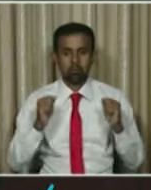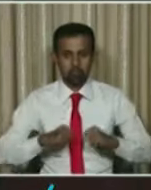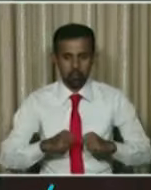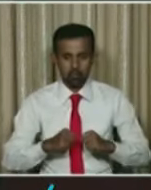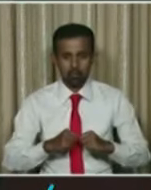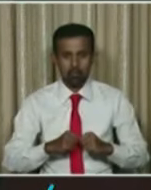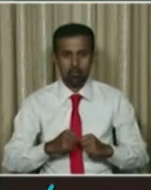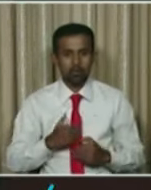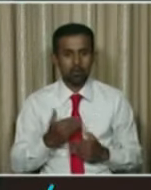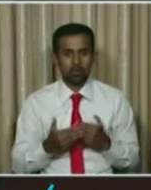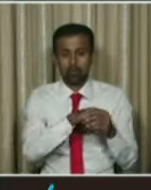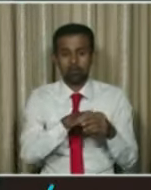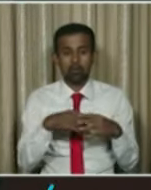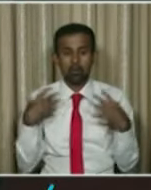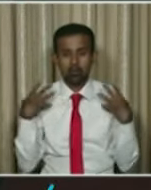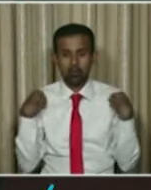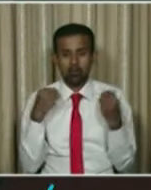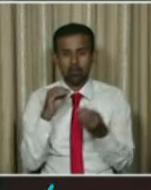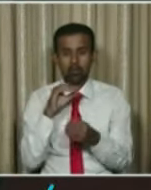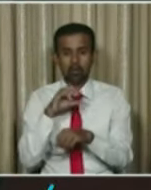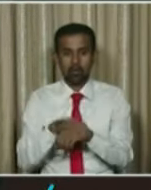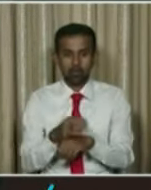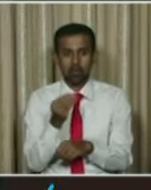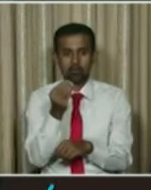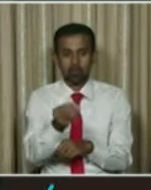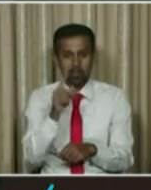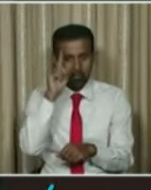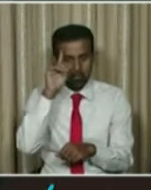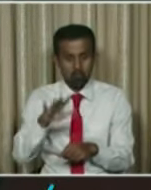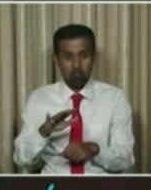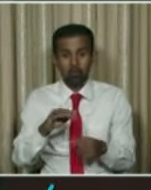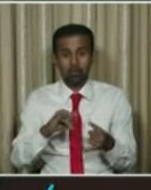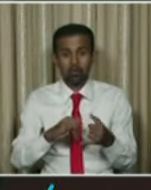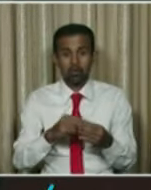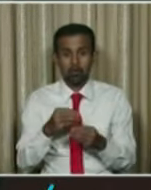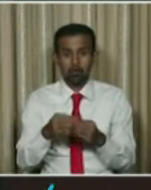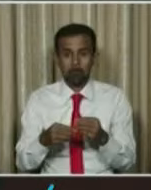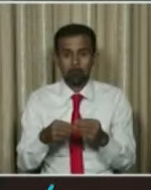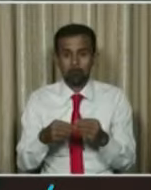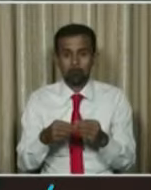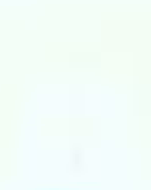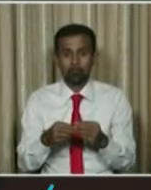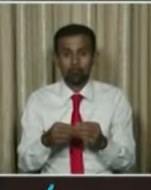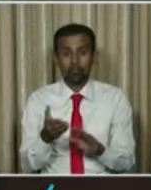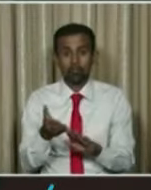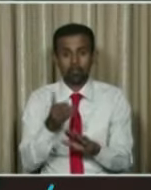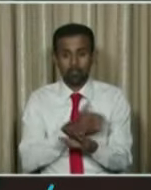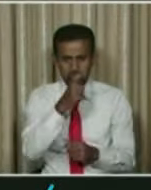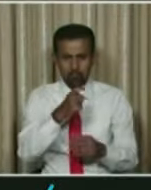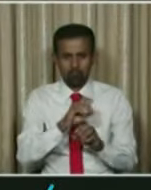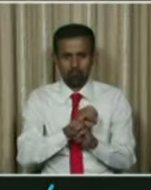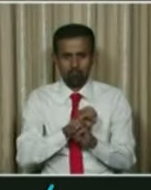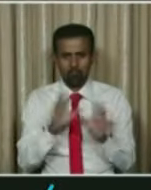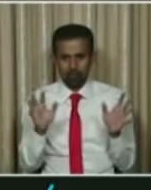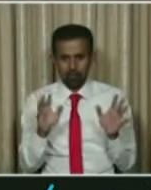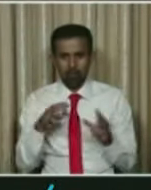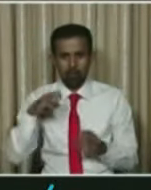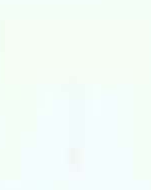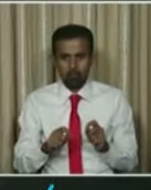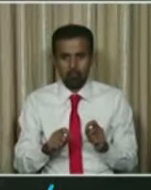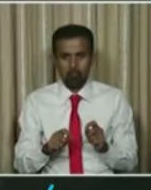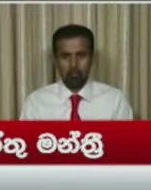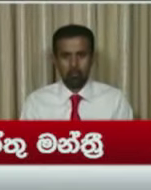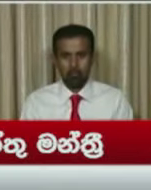කියලා ඒක අපිට කරන්න පුළුවන් කමක් නැහැ. අපි හඳුන්වා දෙන්න බලාපොරොත්තු වෙනවා ස්මාර්ට් මීටර් එක වගේම අර ප්‍රීපේඩ් කියන concept එක විදුලි බල